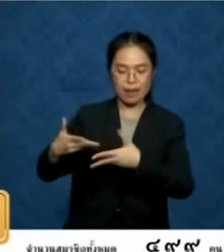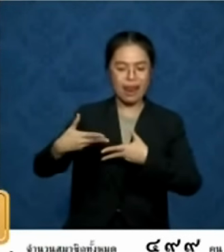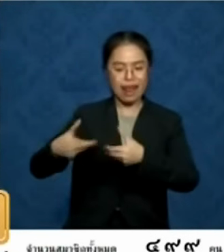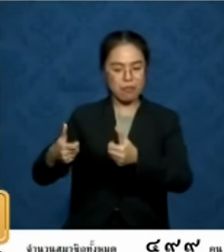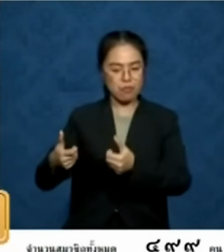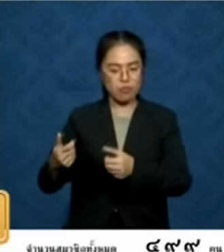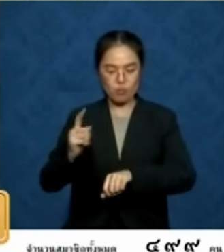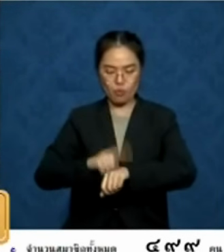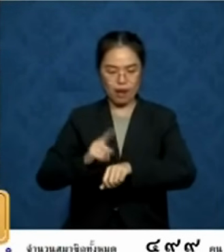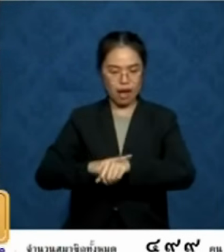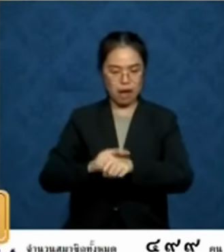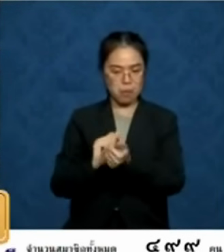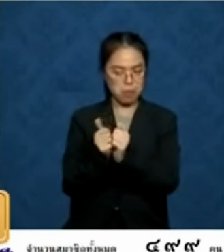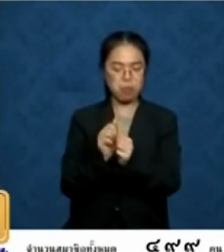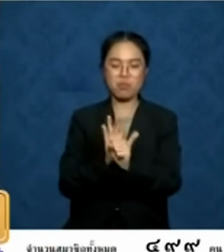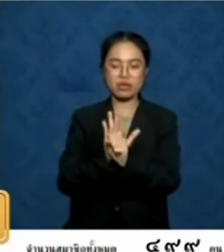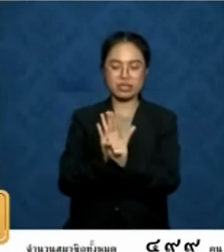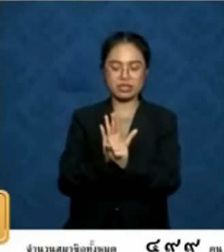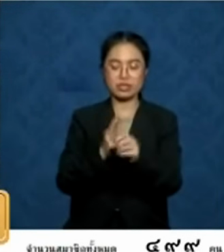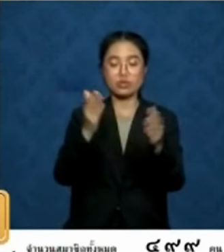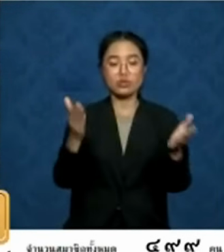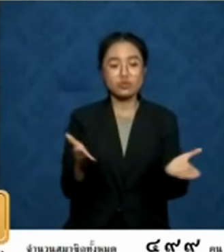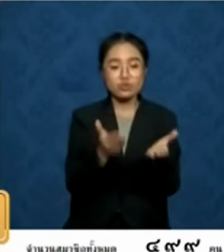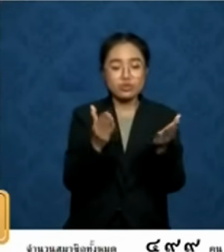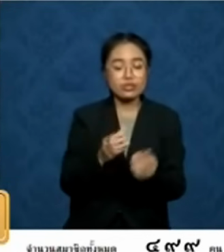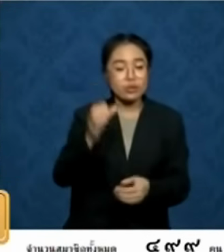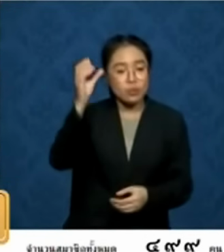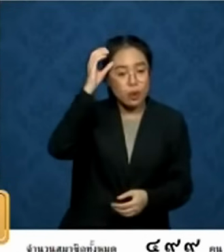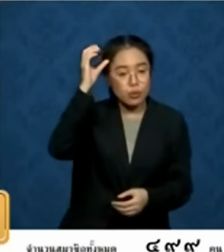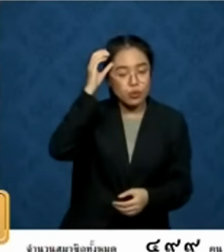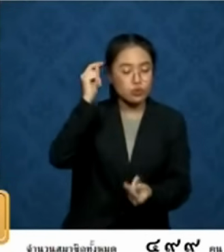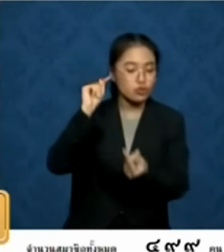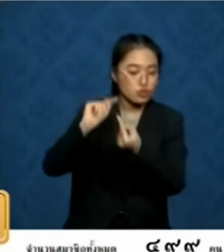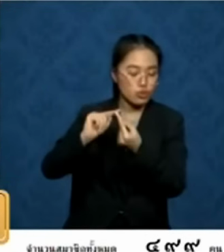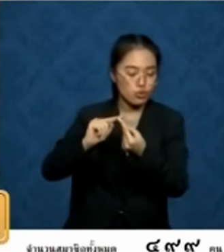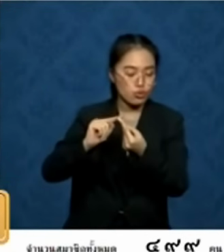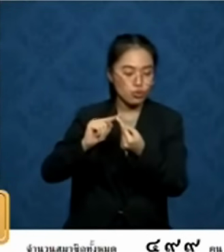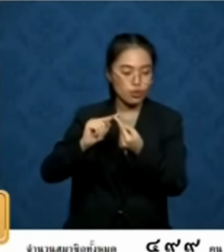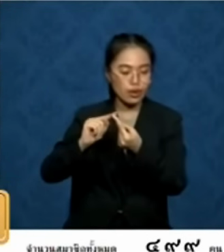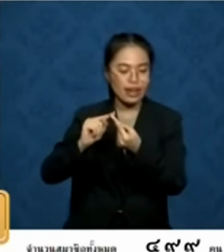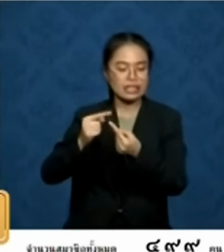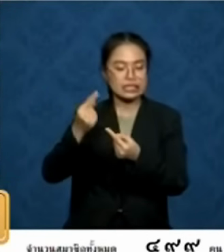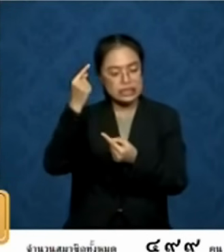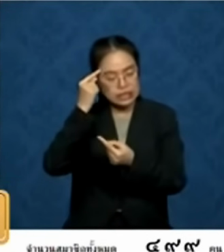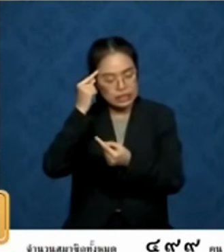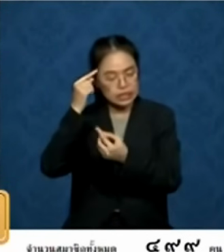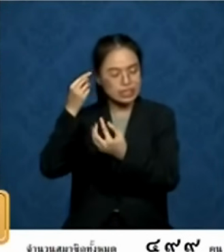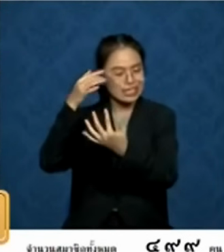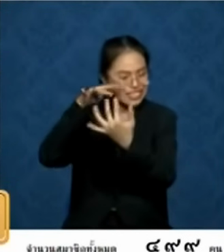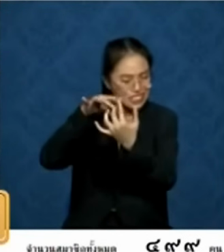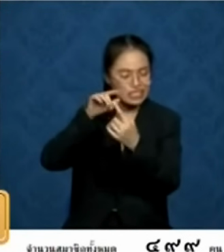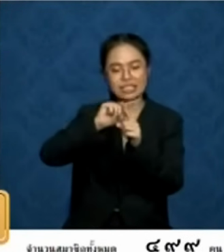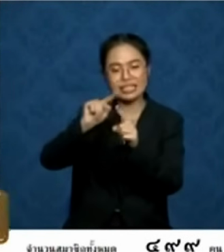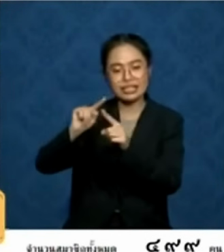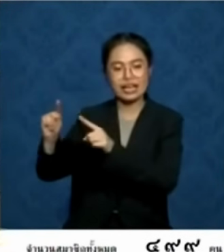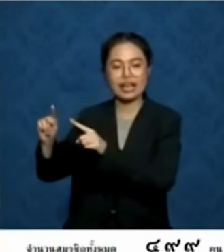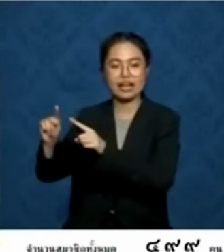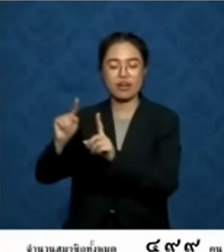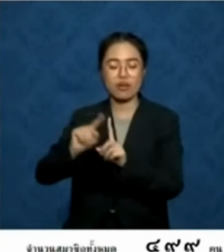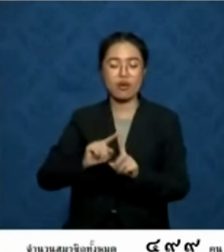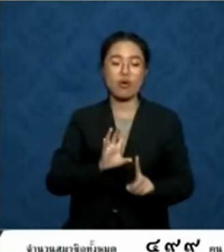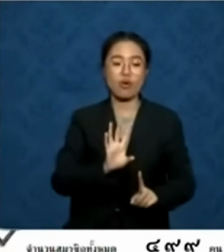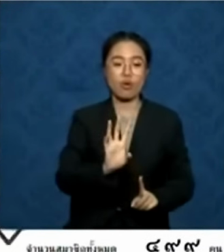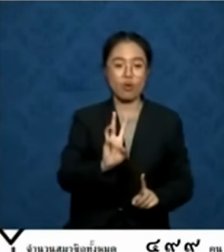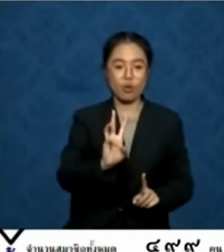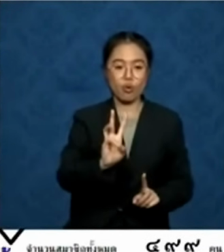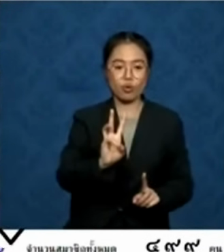ริมสร้างความรอบรู้ด้านสุขภาพจิตผ่านช่องทางที่หลากหลายข้อ6การด